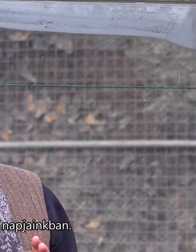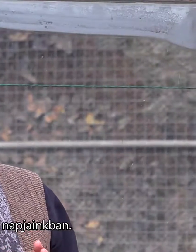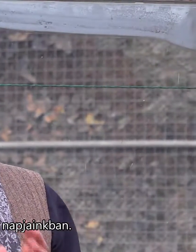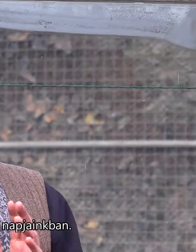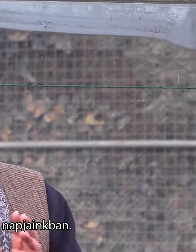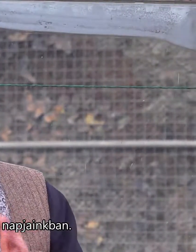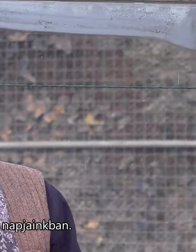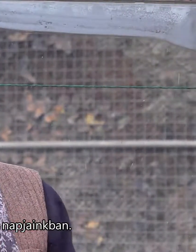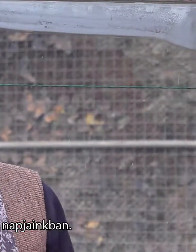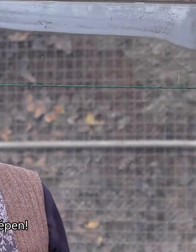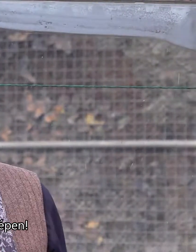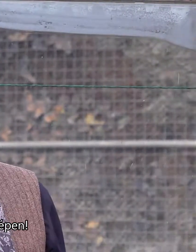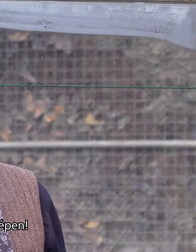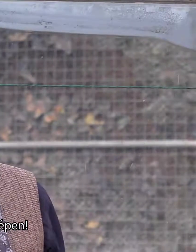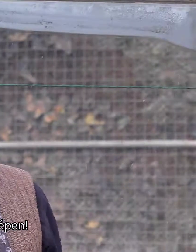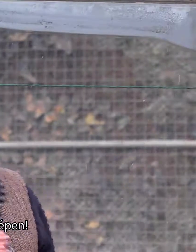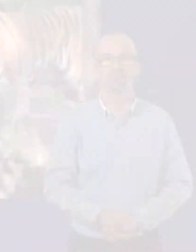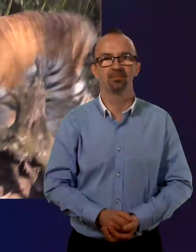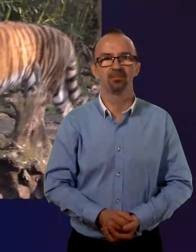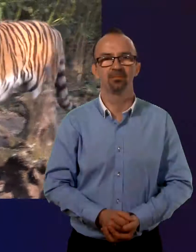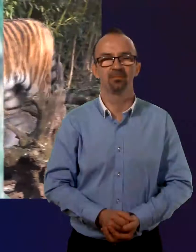of Sandokan today. Thank you.